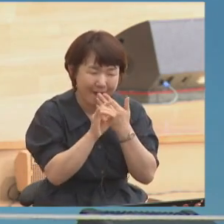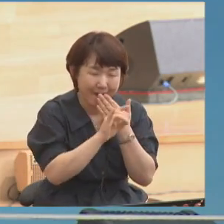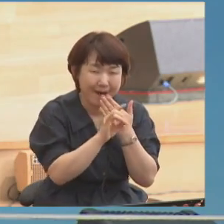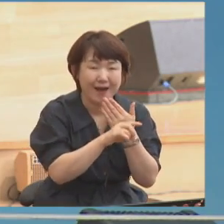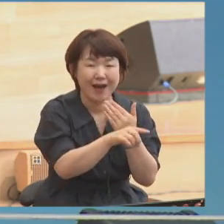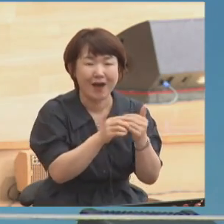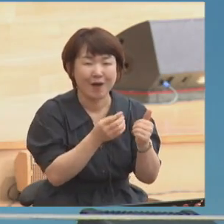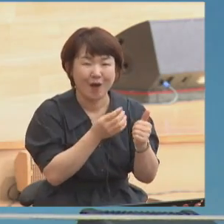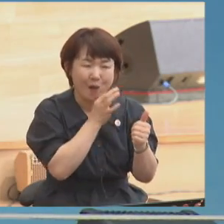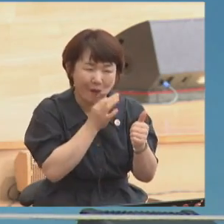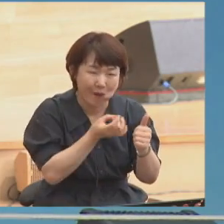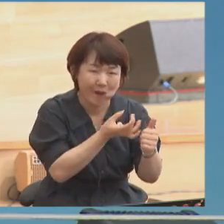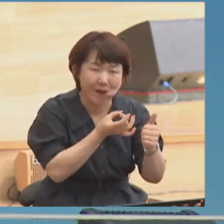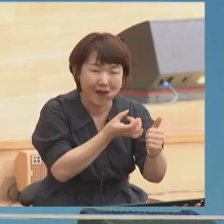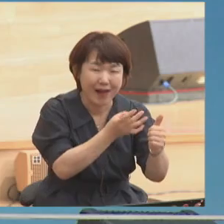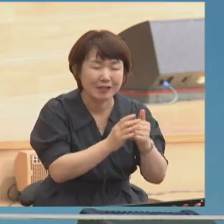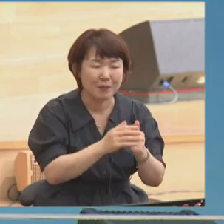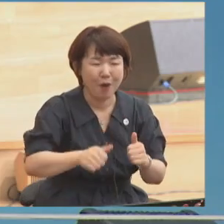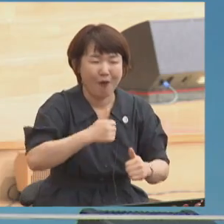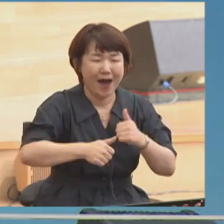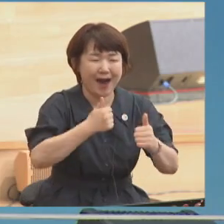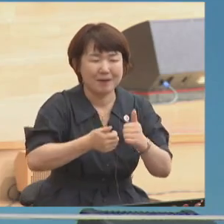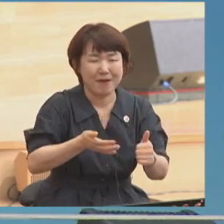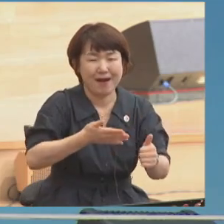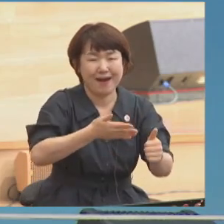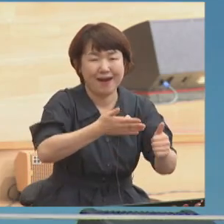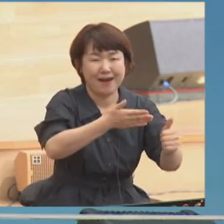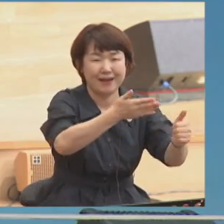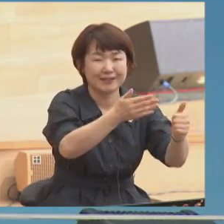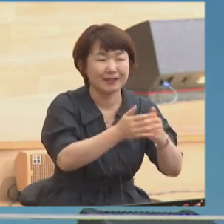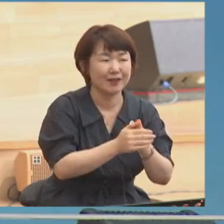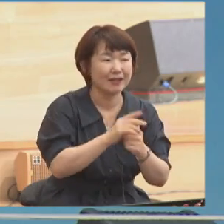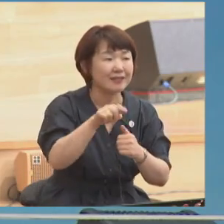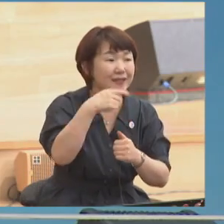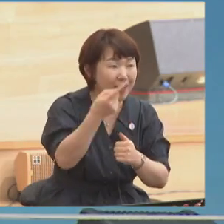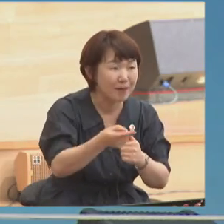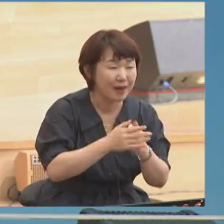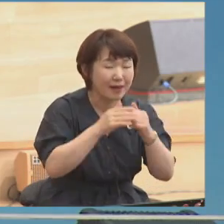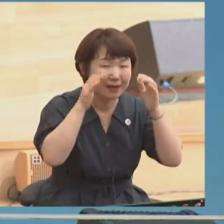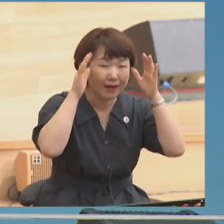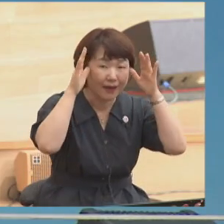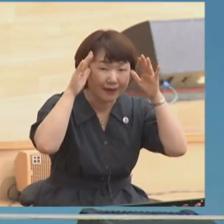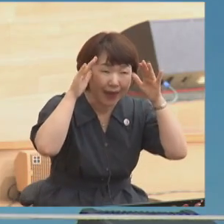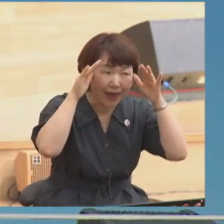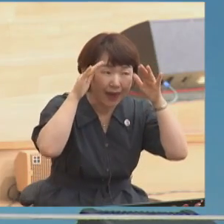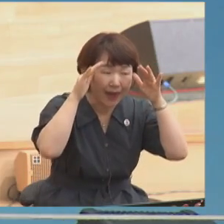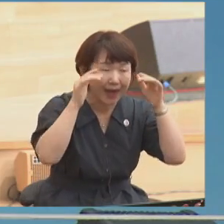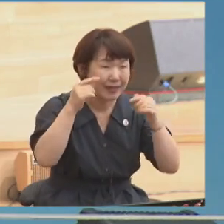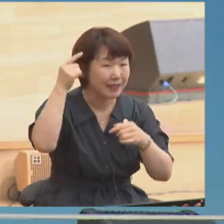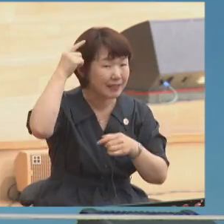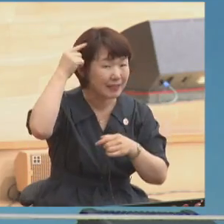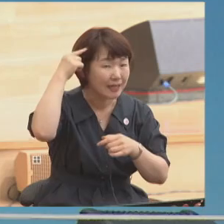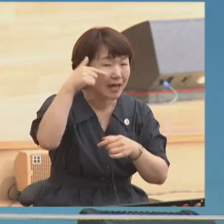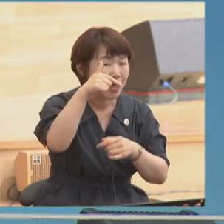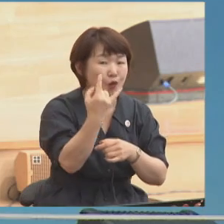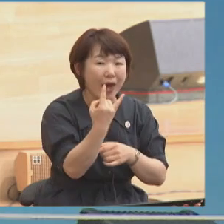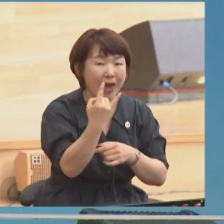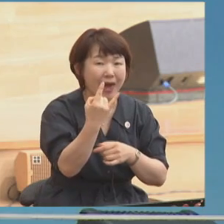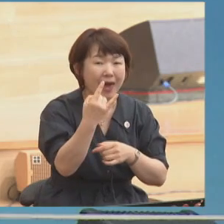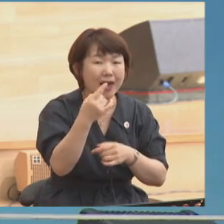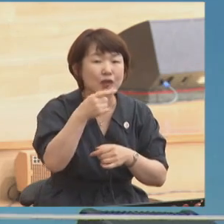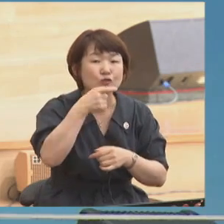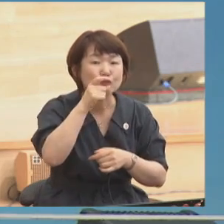잔뜩 화를 돋궜습니다. 그러고 난 후에 개의 이 뇌수액을 딱